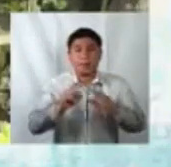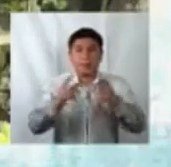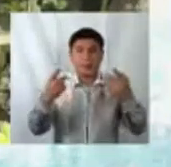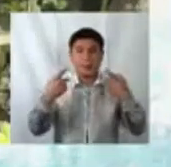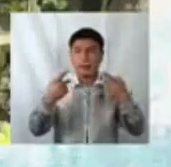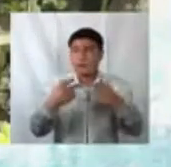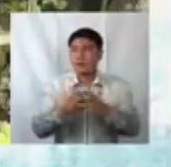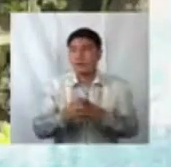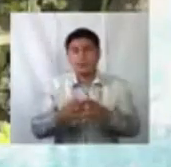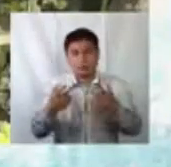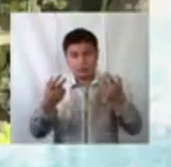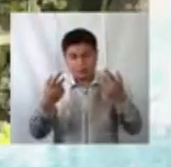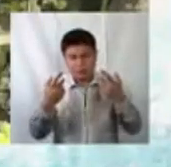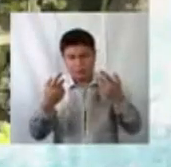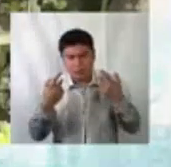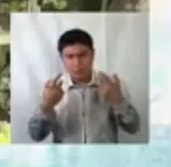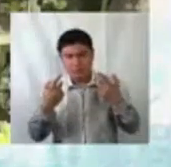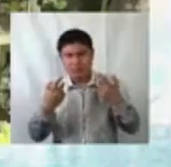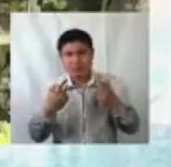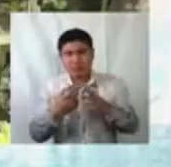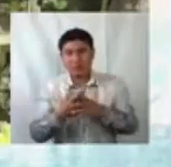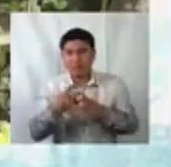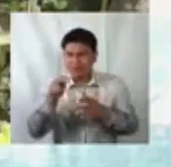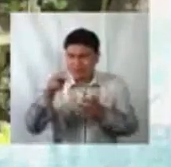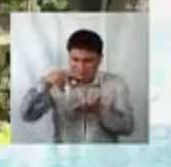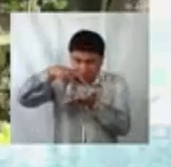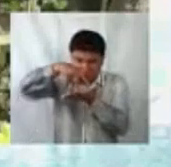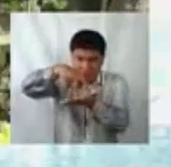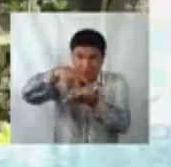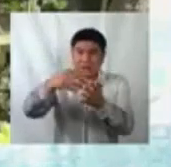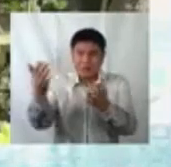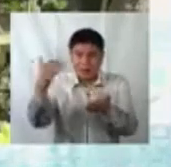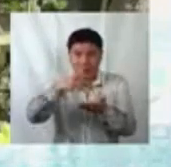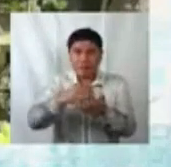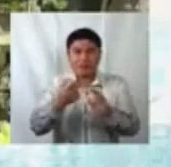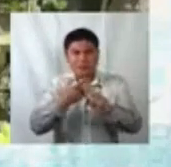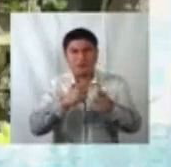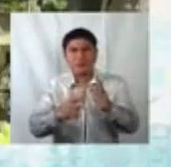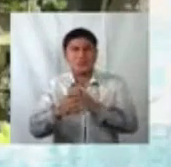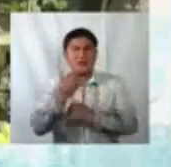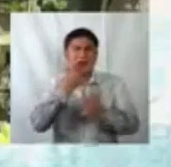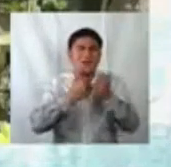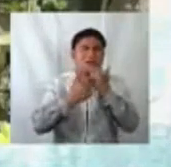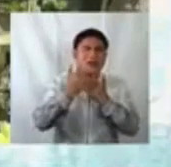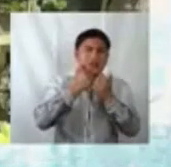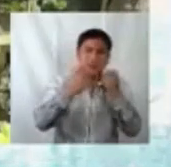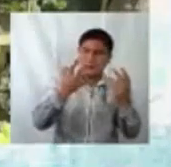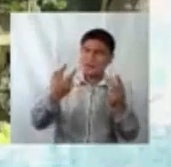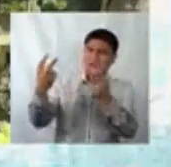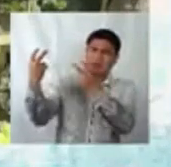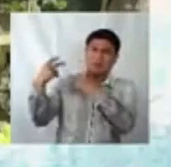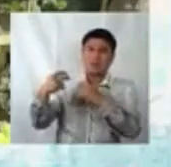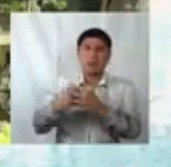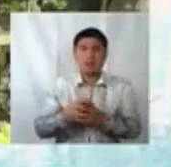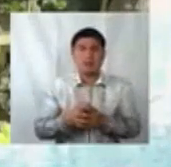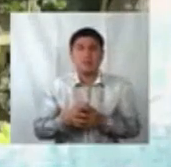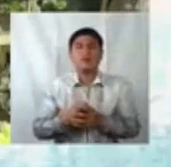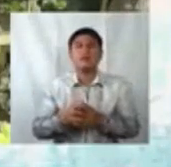magbubuo muli? Tayo ba'y titindig muli mula sa mga pagkakamali natin? Tayo ba'y magkakaisang